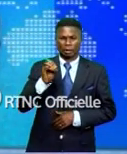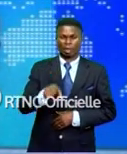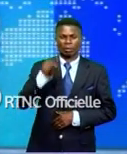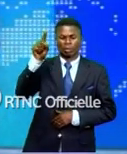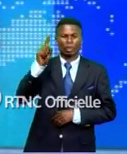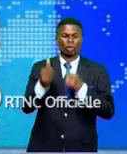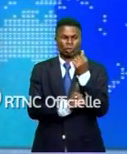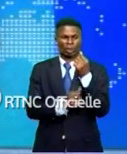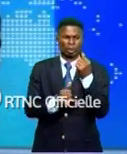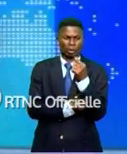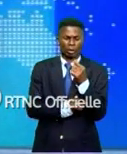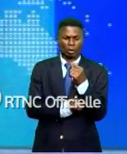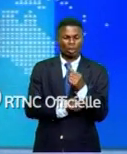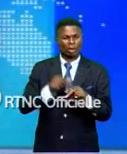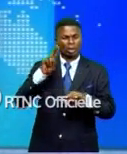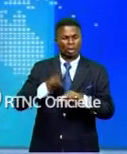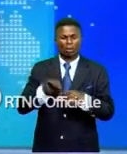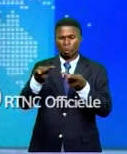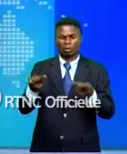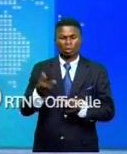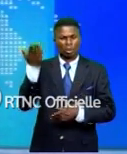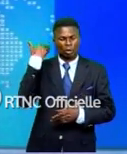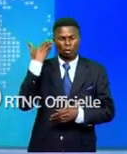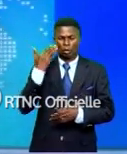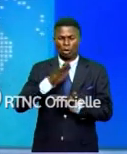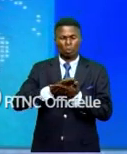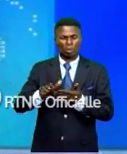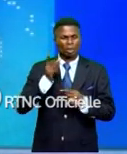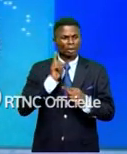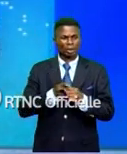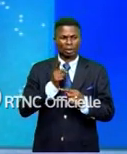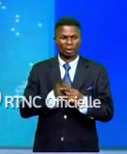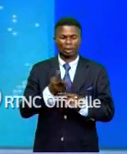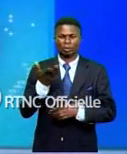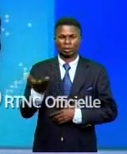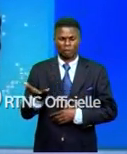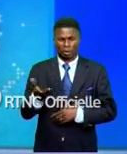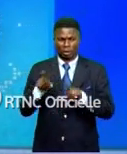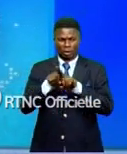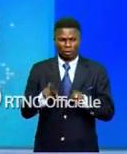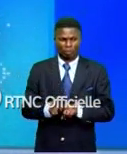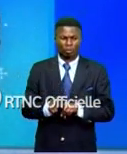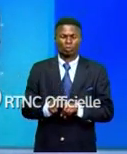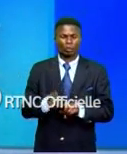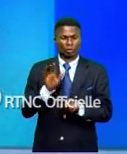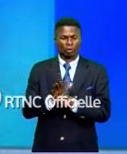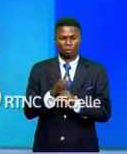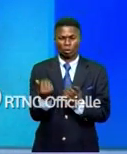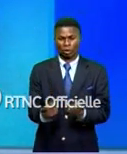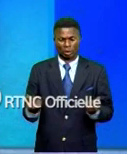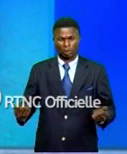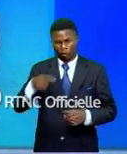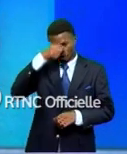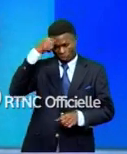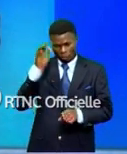de personnes vivent dans des zones où l'accès à l'eau potable est extrêmement préoccupant. Il s'agit plus des enfants.